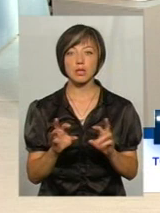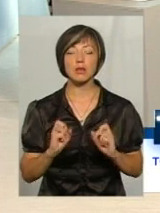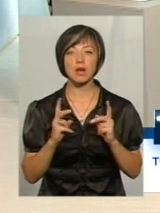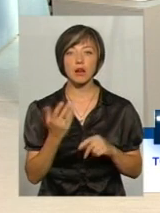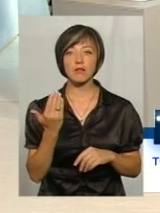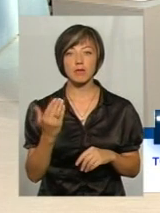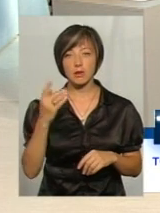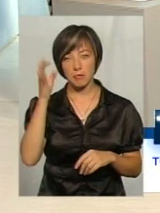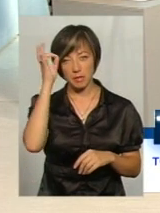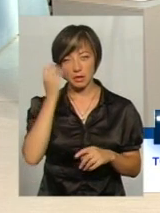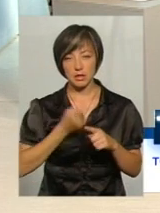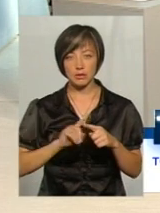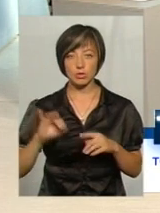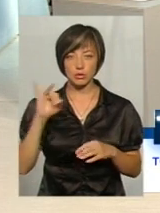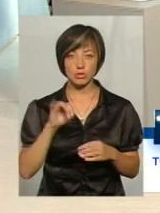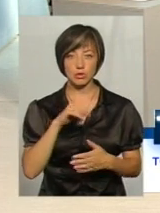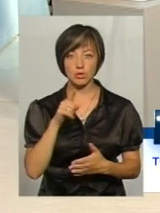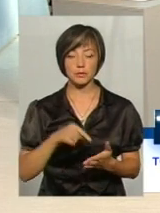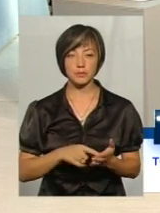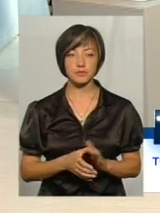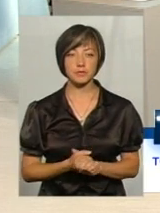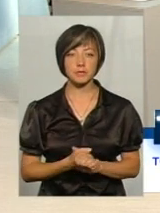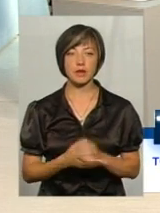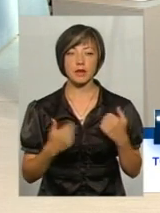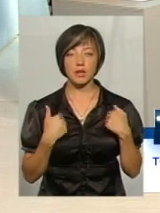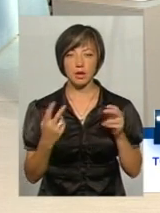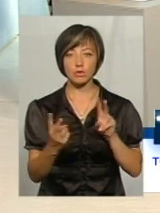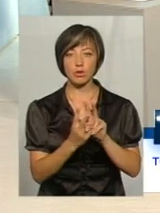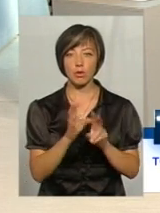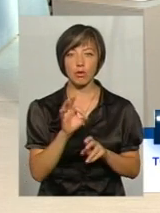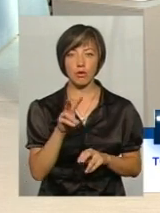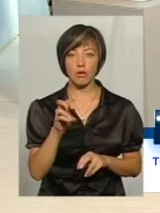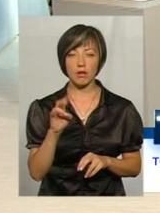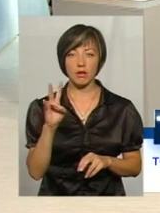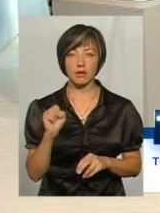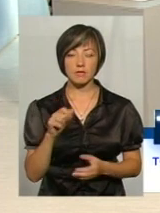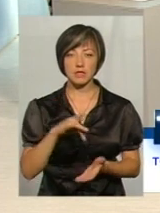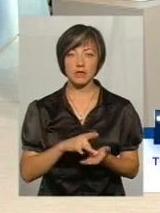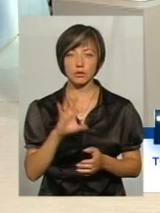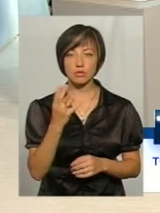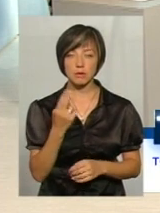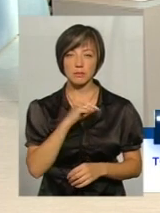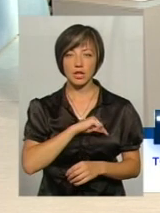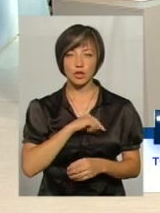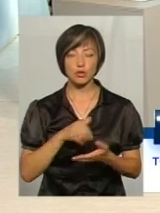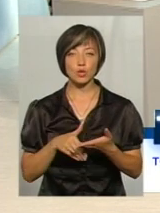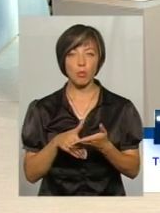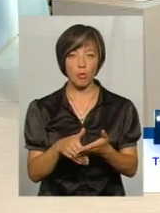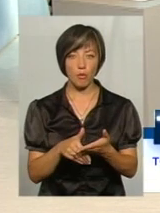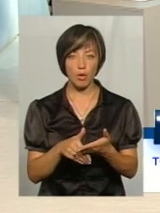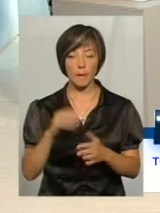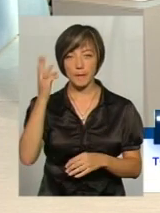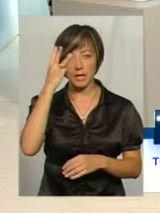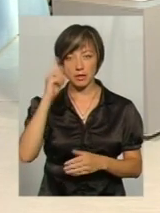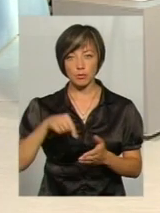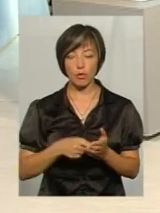ви пам'ятаєте цю історію? Я зустрілася з Оленою в Центрі соціально-психологічної допомоги